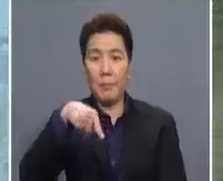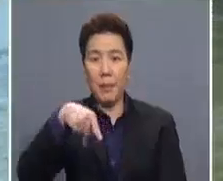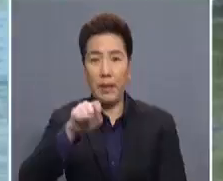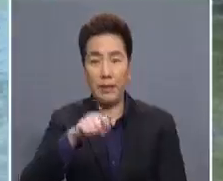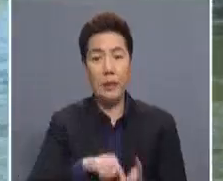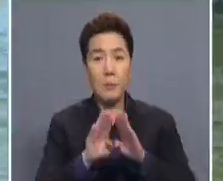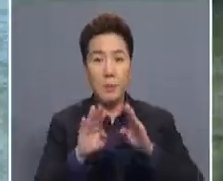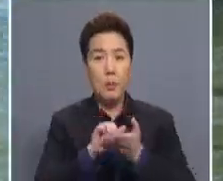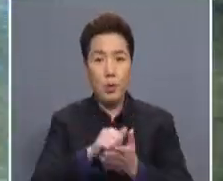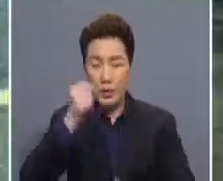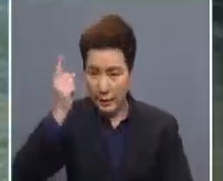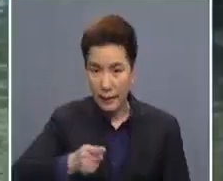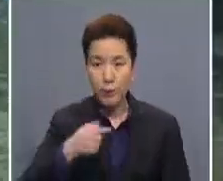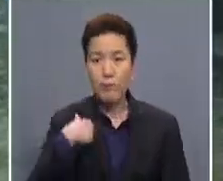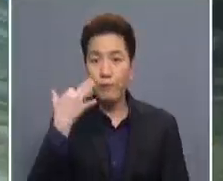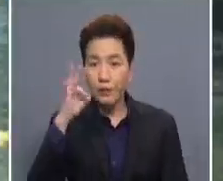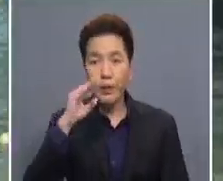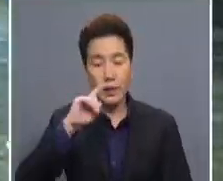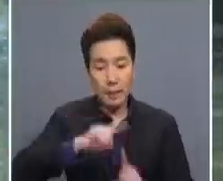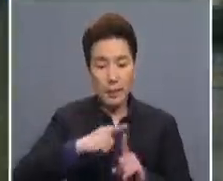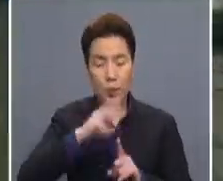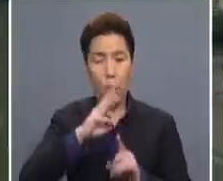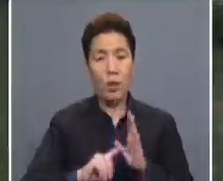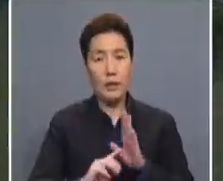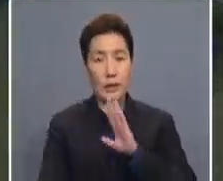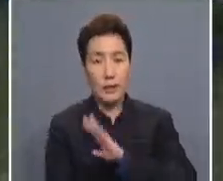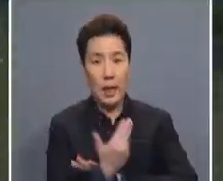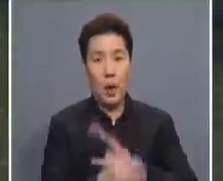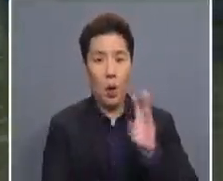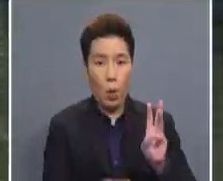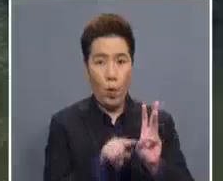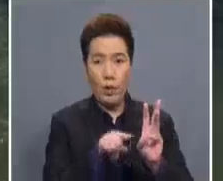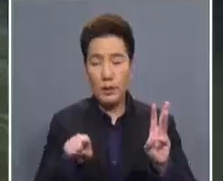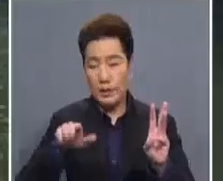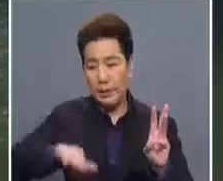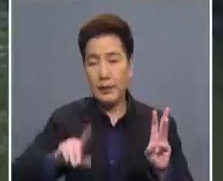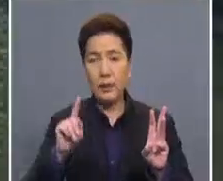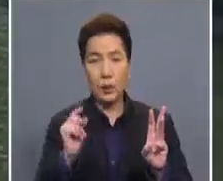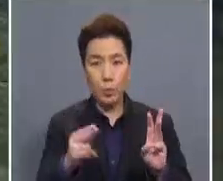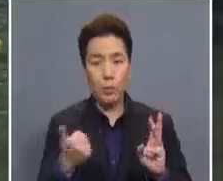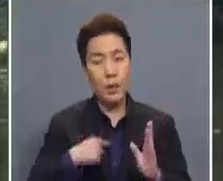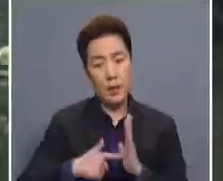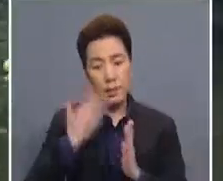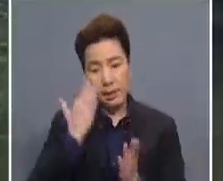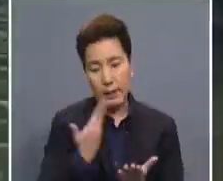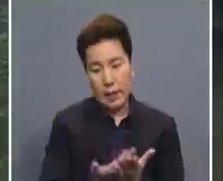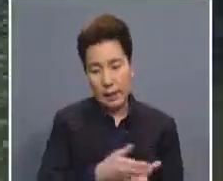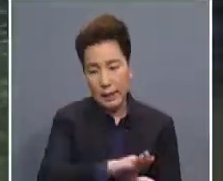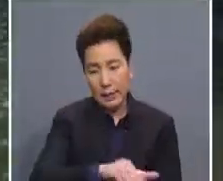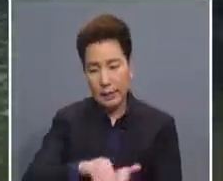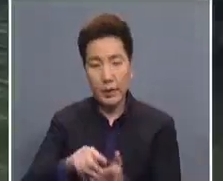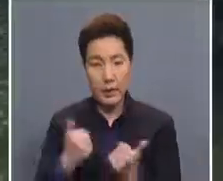นะคะจะเปิดให้บริการฟรีทุกวันเป็นเวลา 6เดือนตั้งแต่เวลา 6นาฬิกาจนถึง 19:00นและหลังจากนั้นจะเริ่มเก็บค่าโดยสารใน